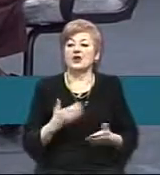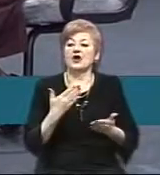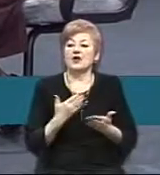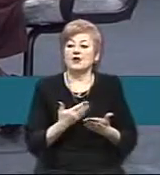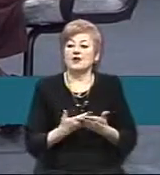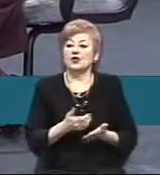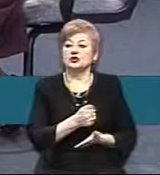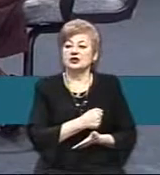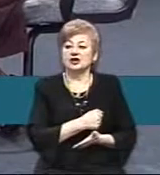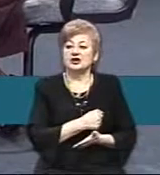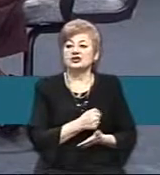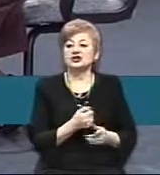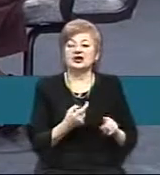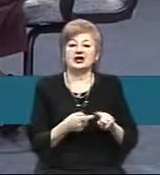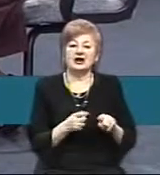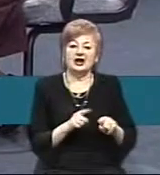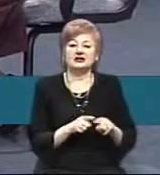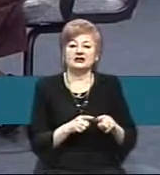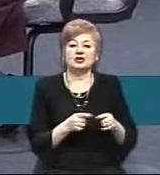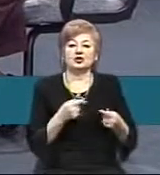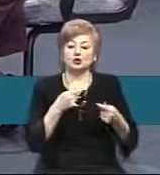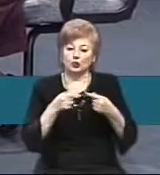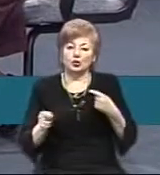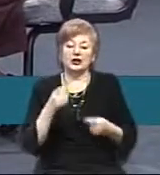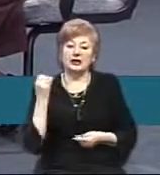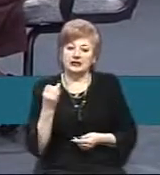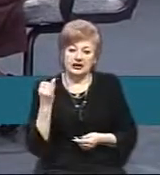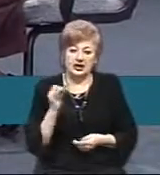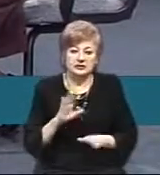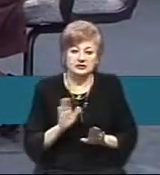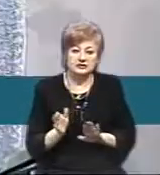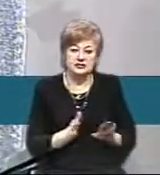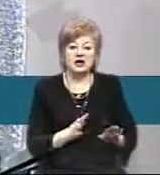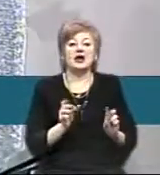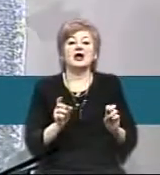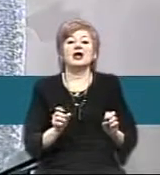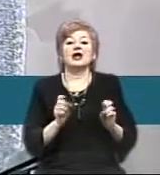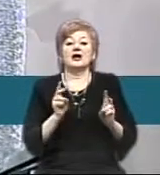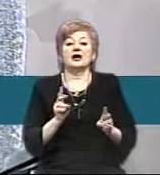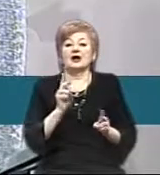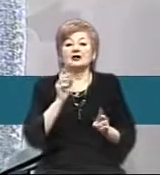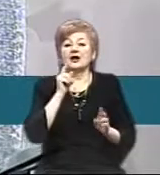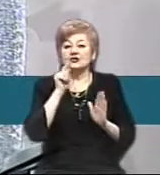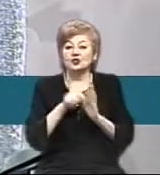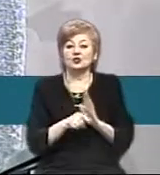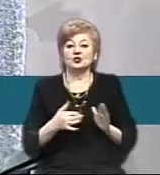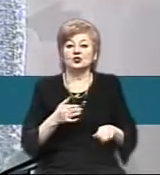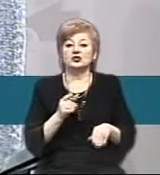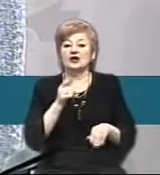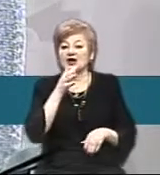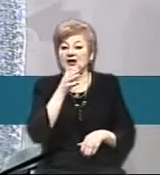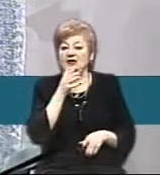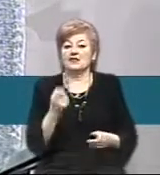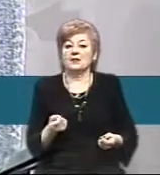на жаль, це якраз обслуговує зовсім інші інтереси, а не ті, які потрібні суспільству. Я перепрошую, що втручаюся, тому що у нас, виявляється, 10 хвилин